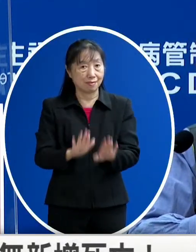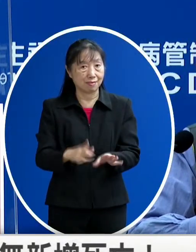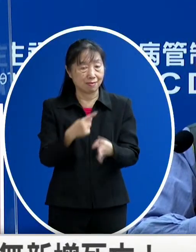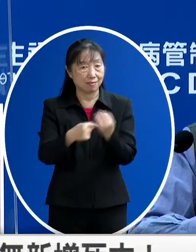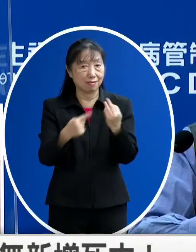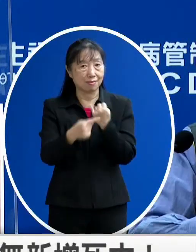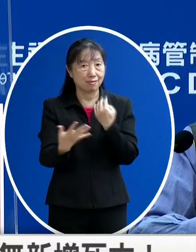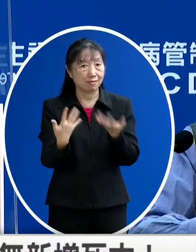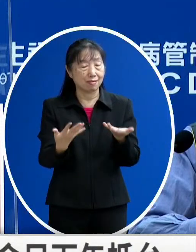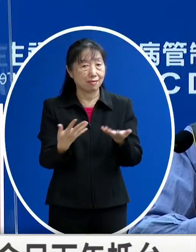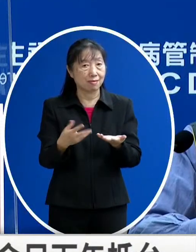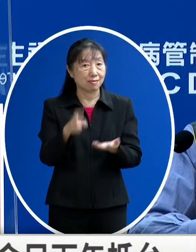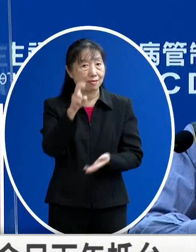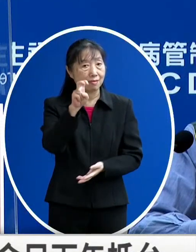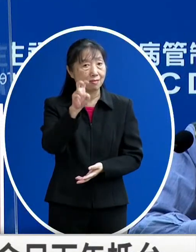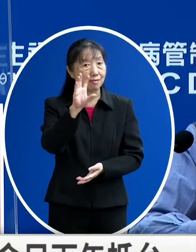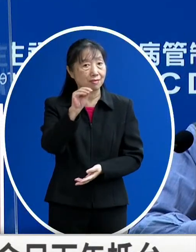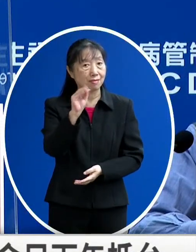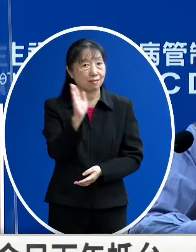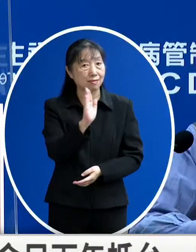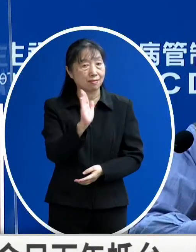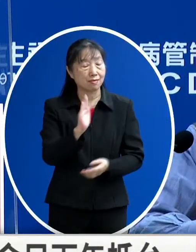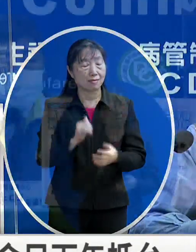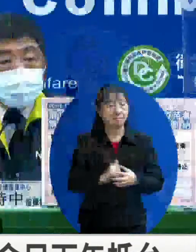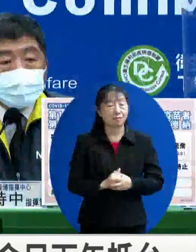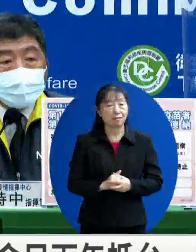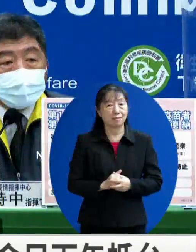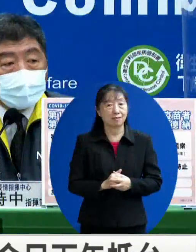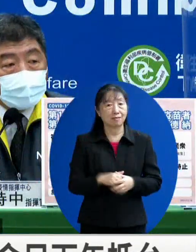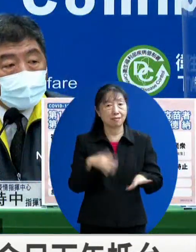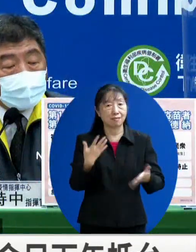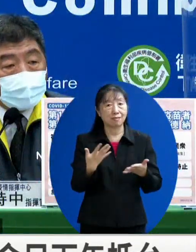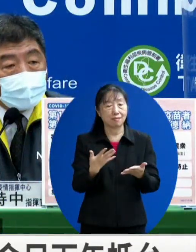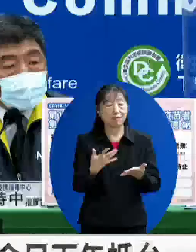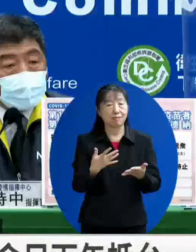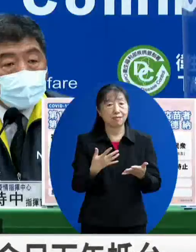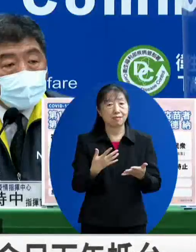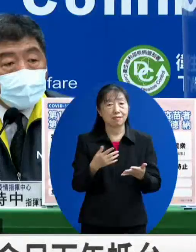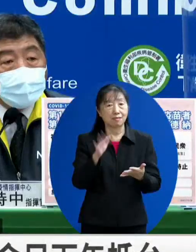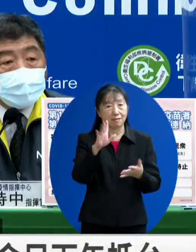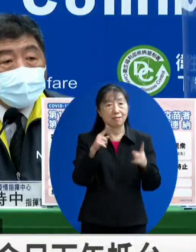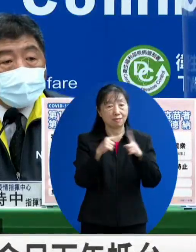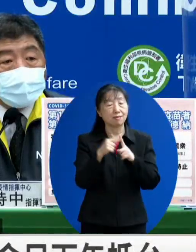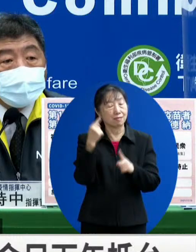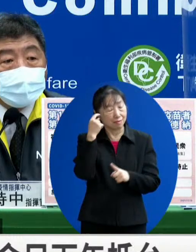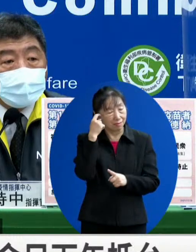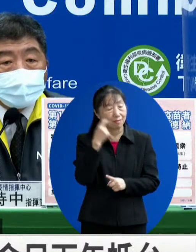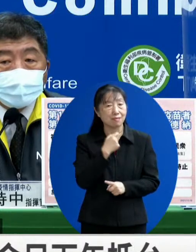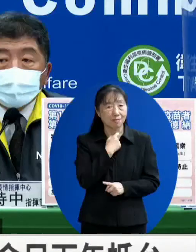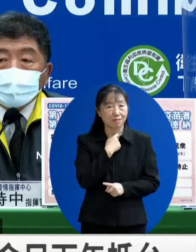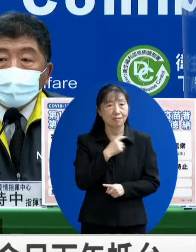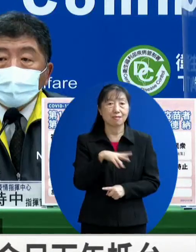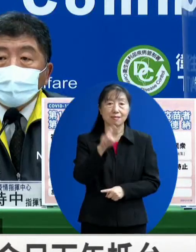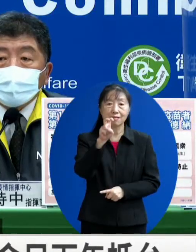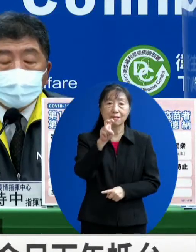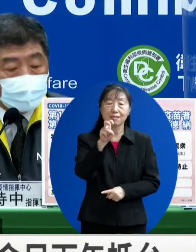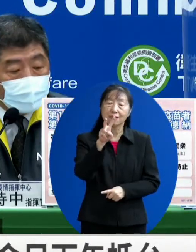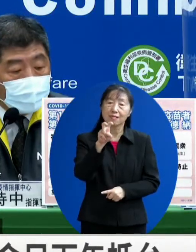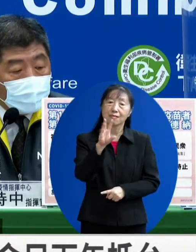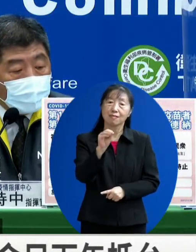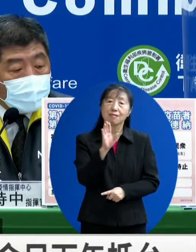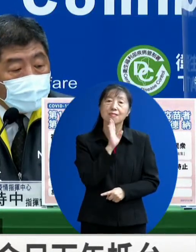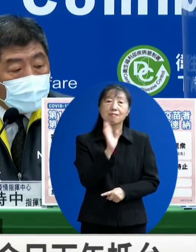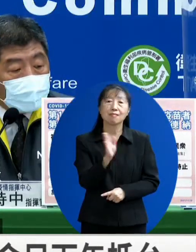大概20出头万嘛，大概来预约的是再来做医院登记的大概是